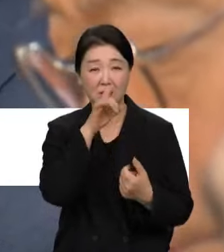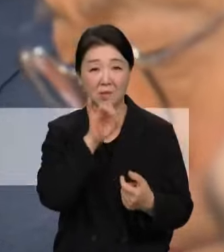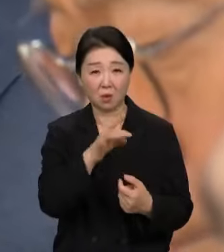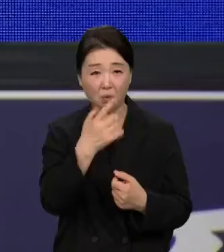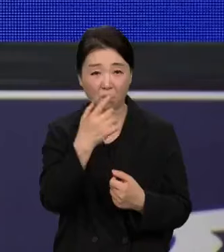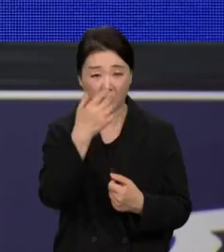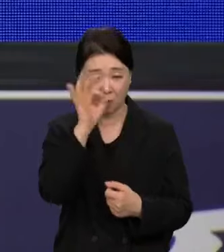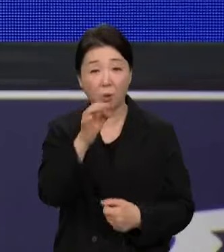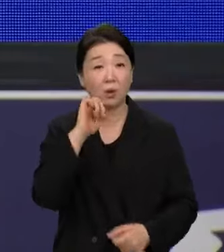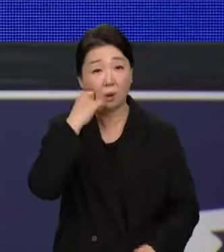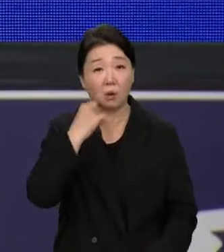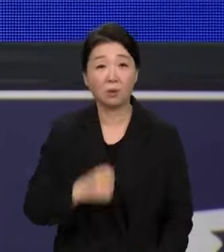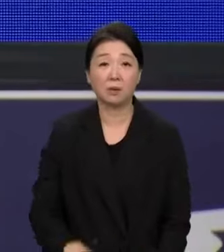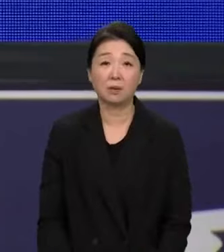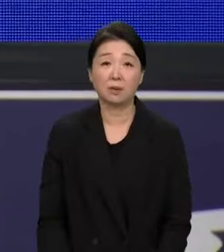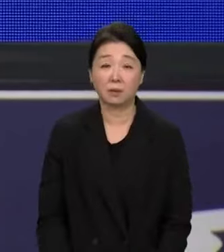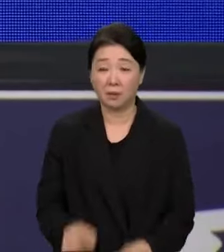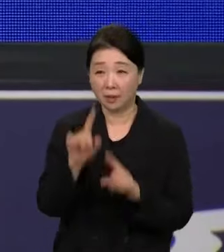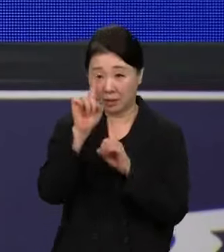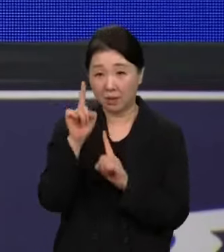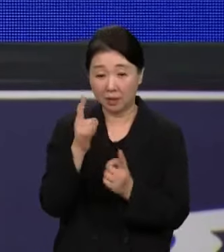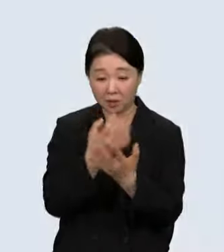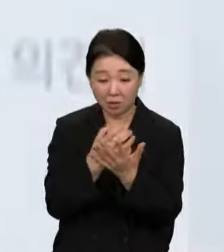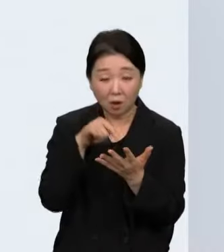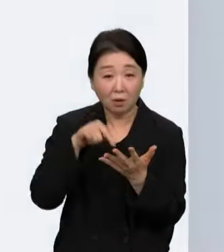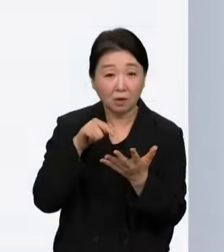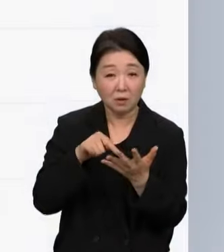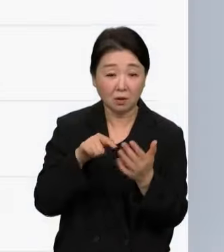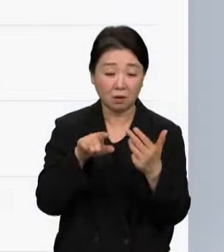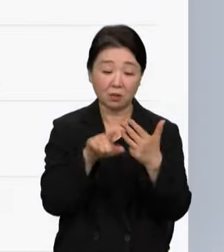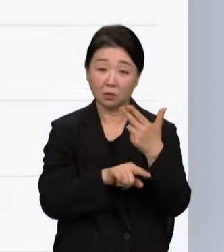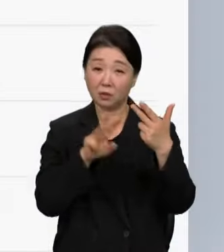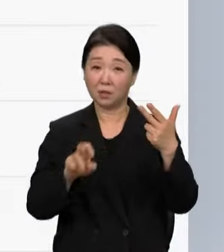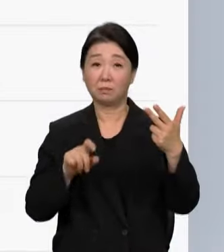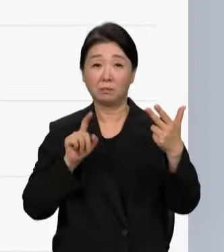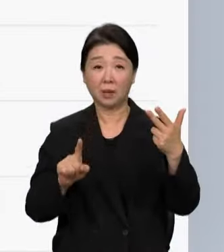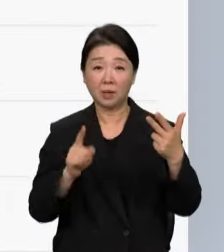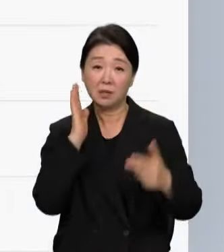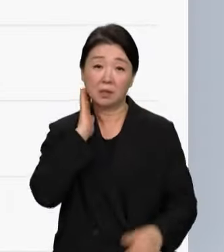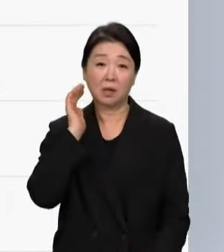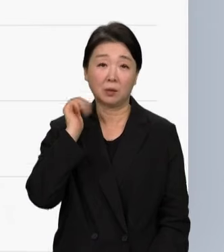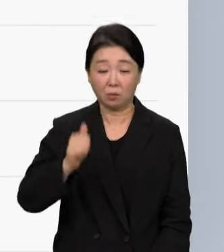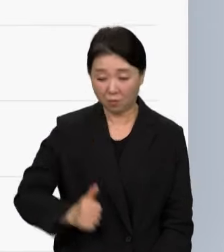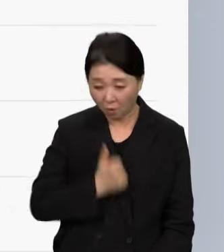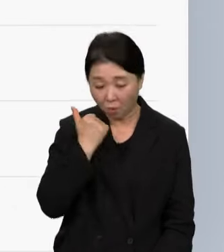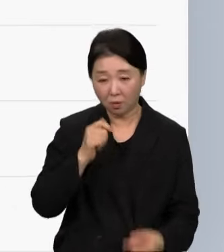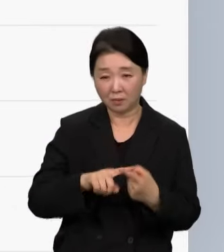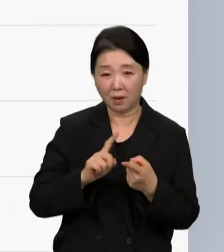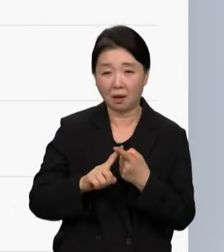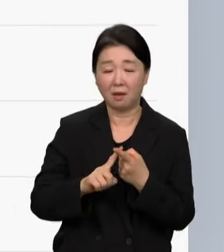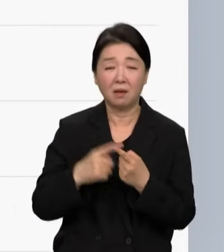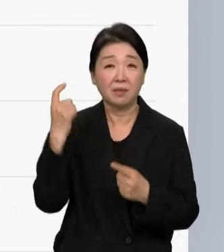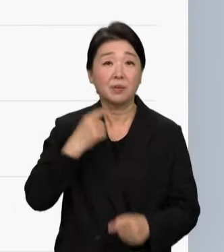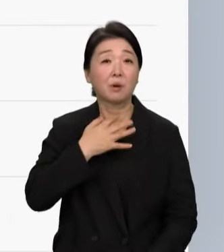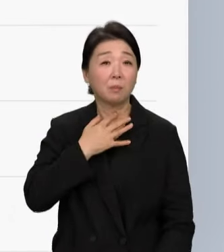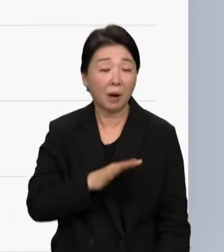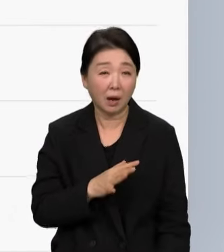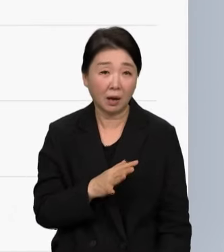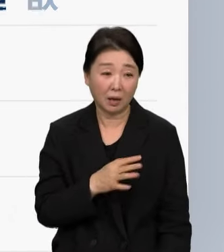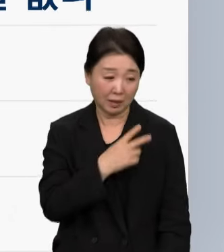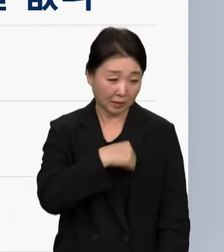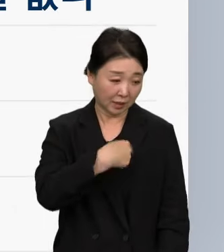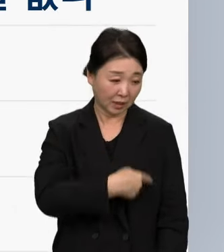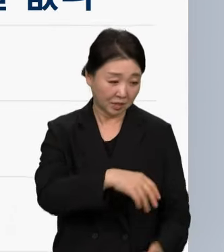주장했습니다 이전 장관은 의견서에서 지난해 7월 31일 대통령의 경로를 접한 사실이 사단장을